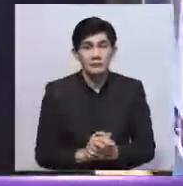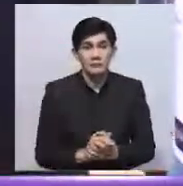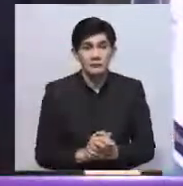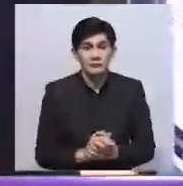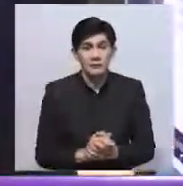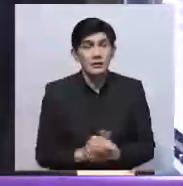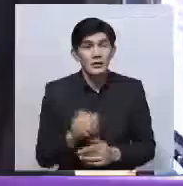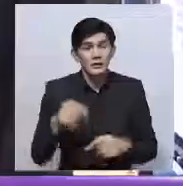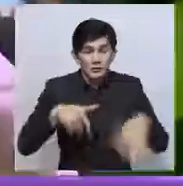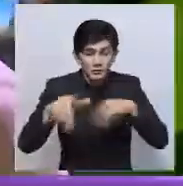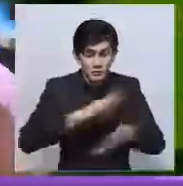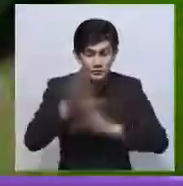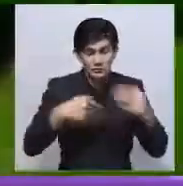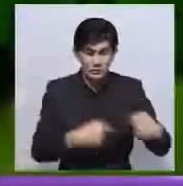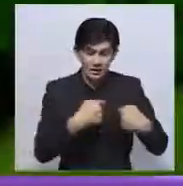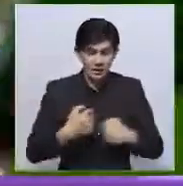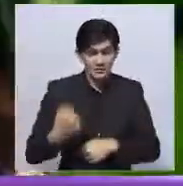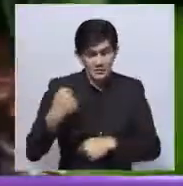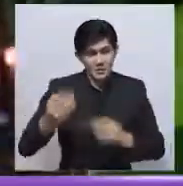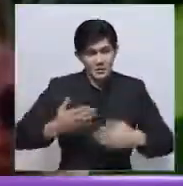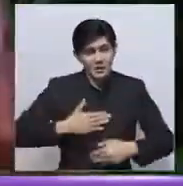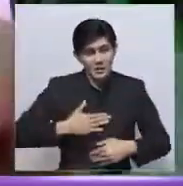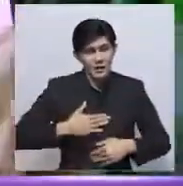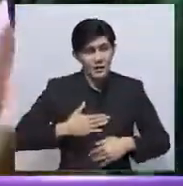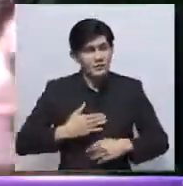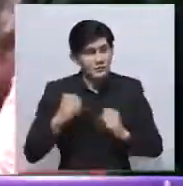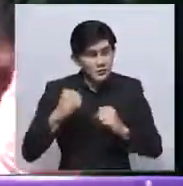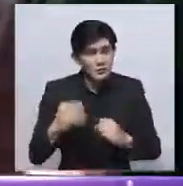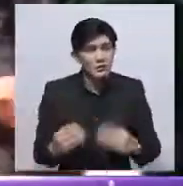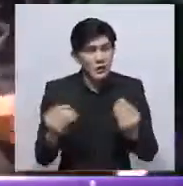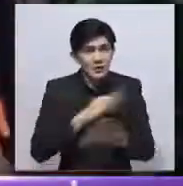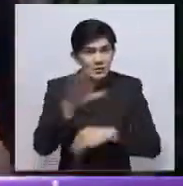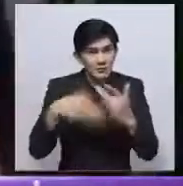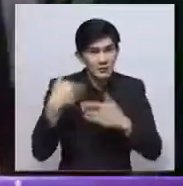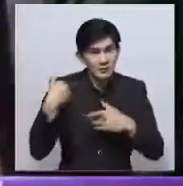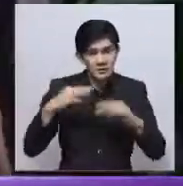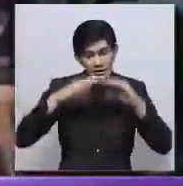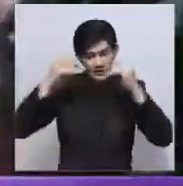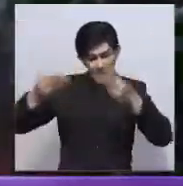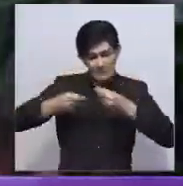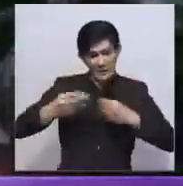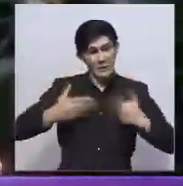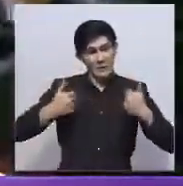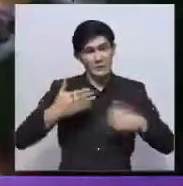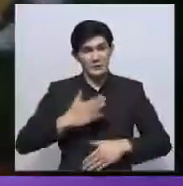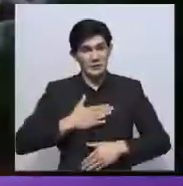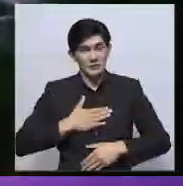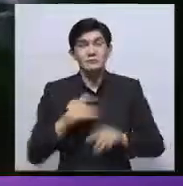ธอคือแรงพลังแรงใจให้ฉันสู้เพื่อเธอยิ้มจากเธอรู้ไหมคือสุขของฉัน